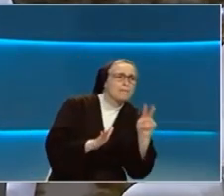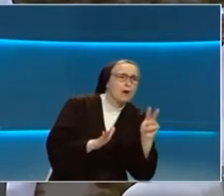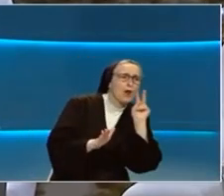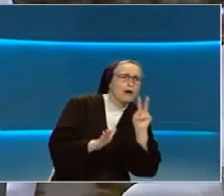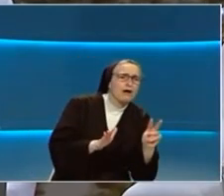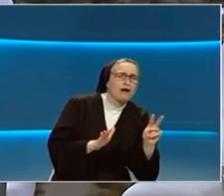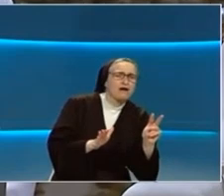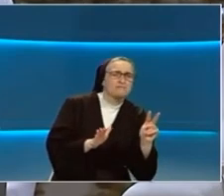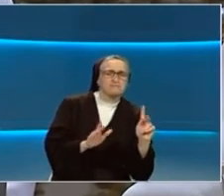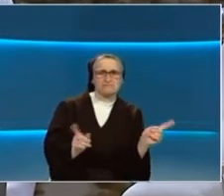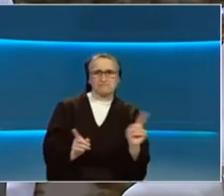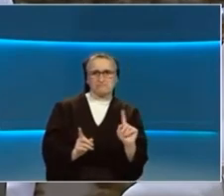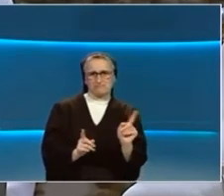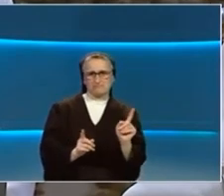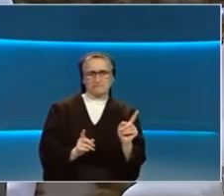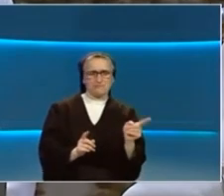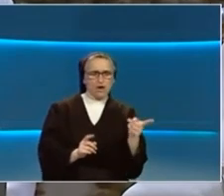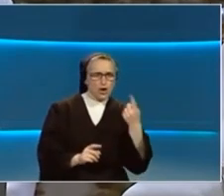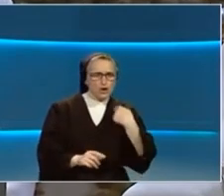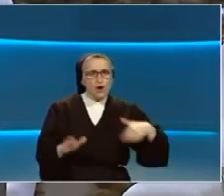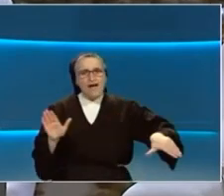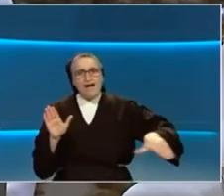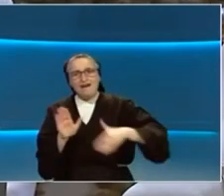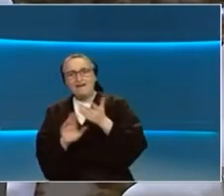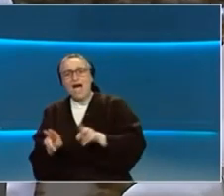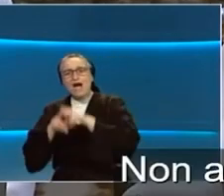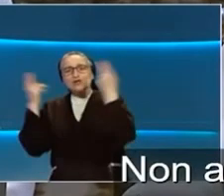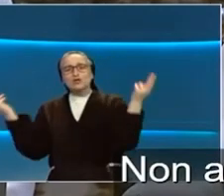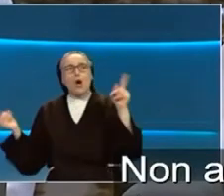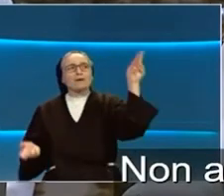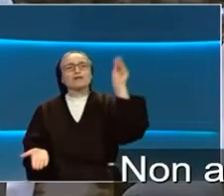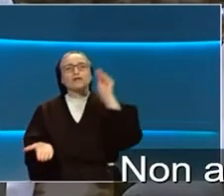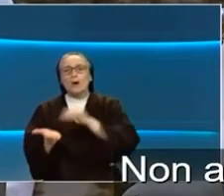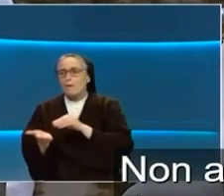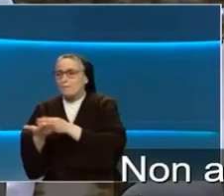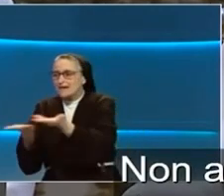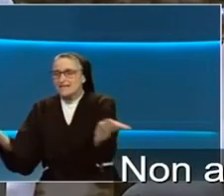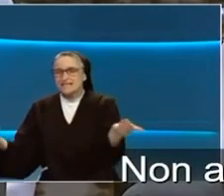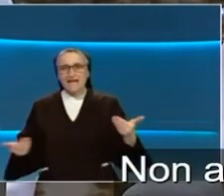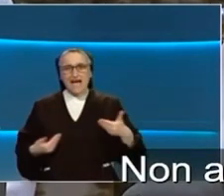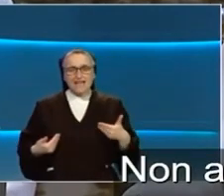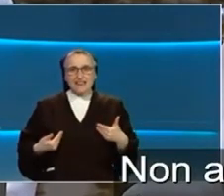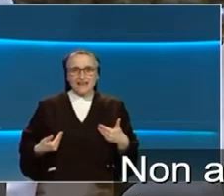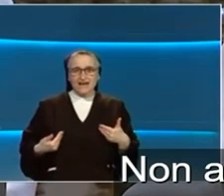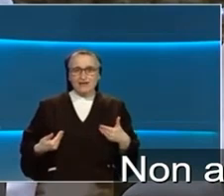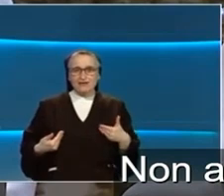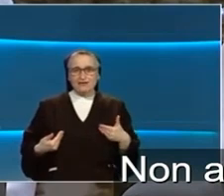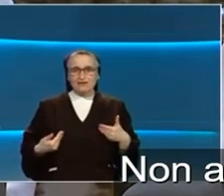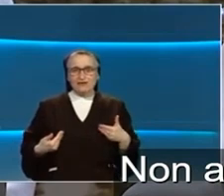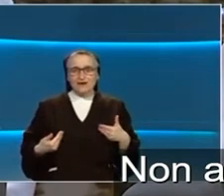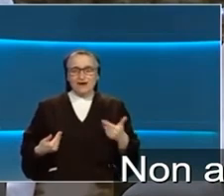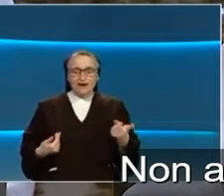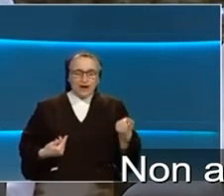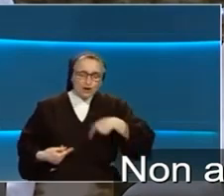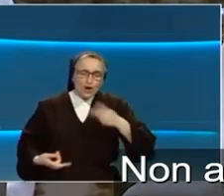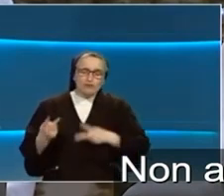주님은 부활하셨습니다. 무덤 주변에서 쭈뼛거리지 말고 살아계신 그분을 다시 찾으러